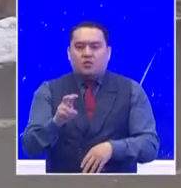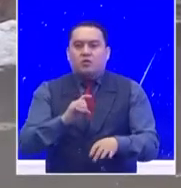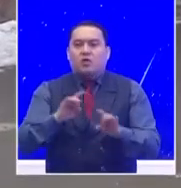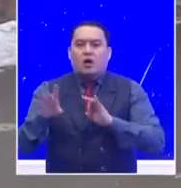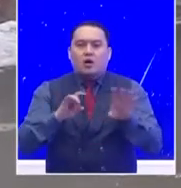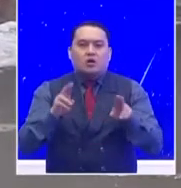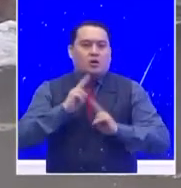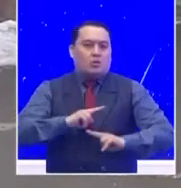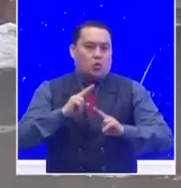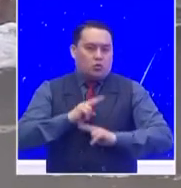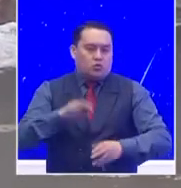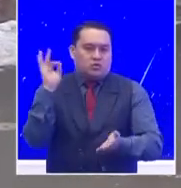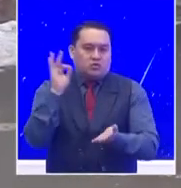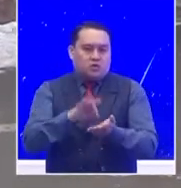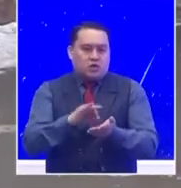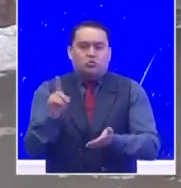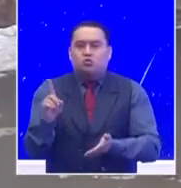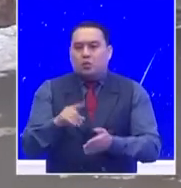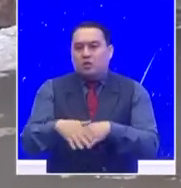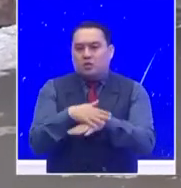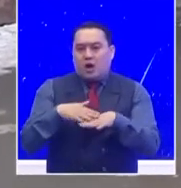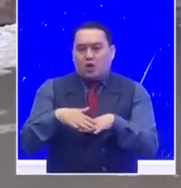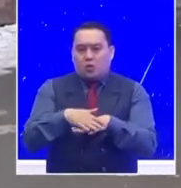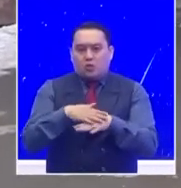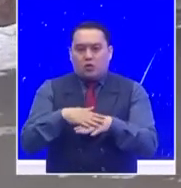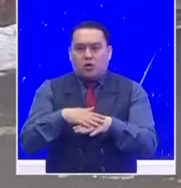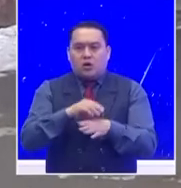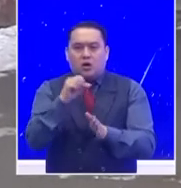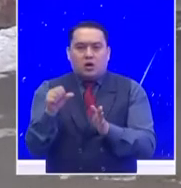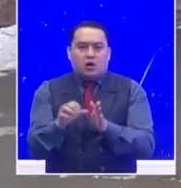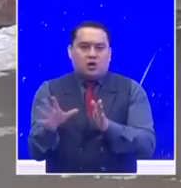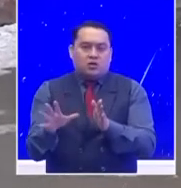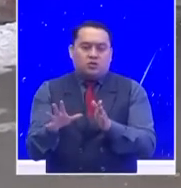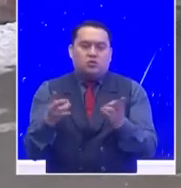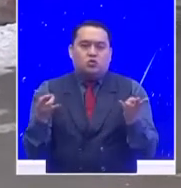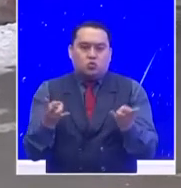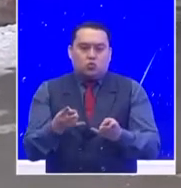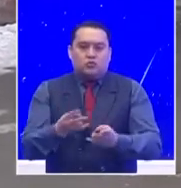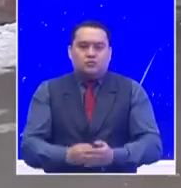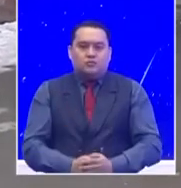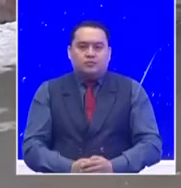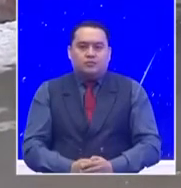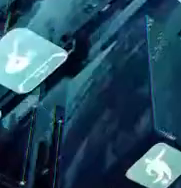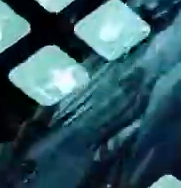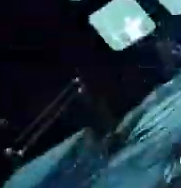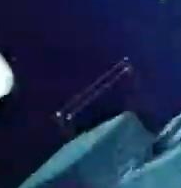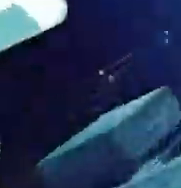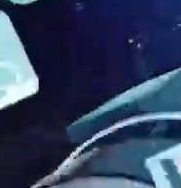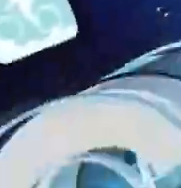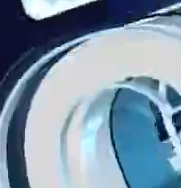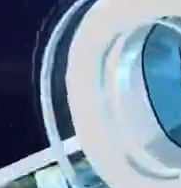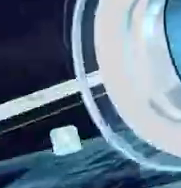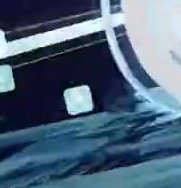разъяснительные работы с целью, чтобы народ перевелся на электрические приборы.